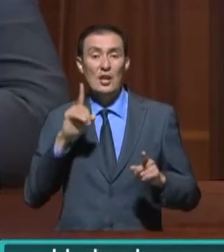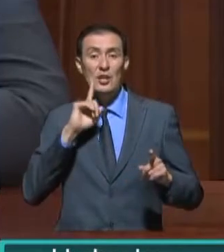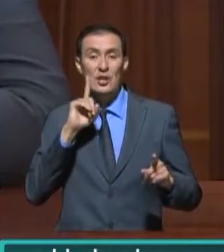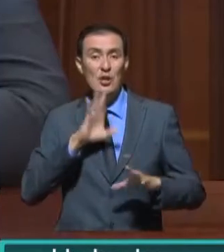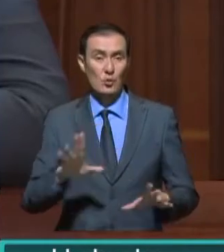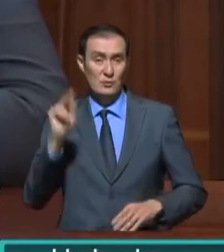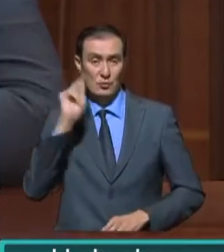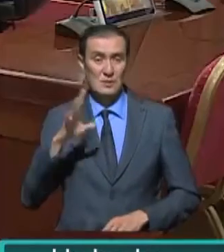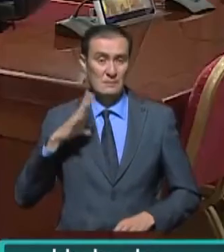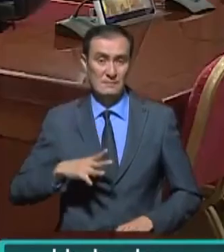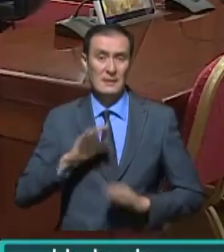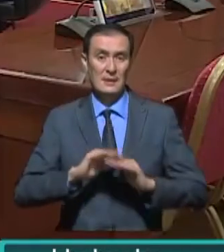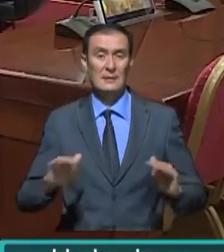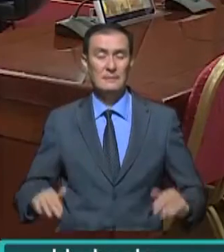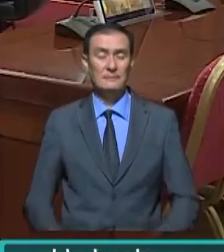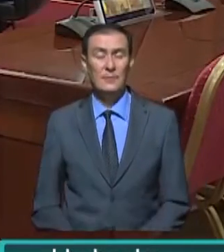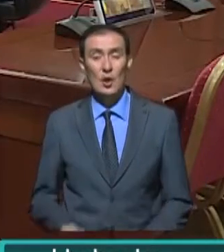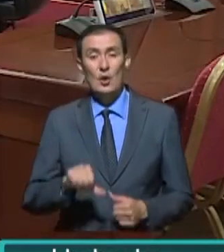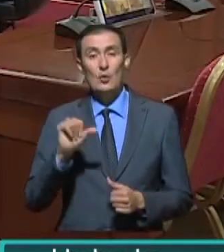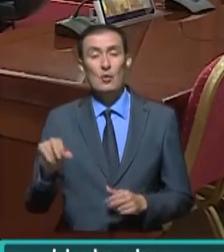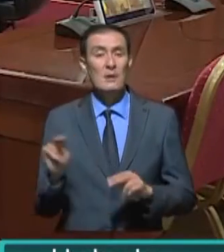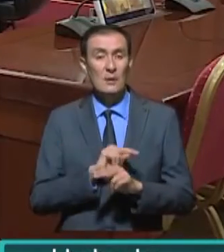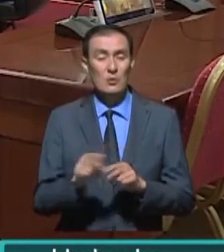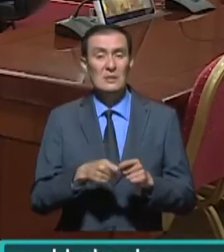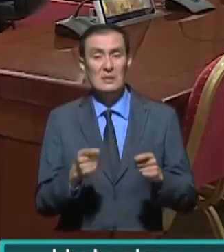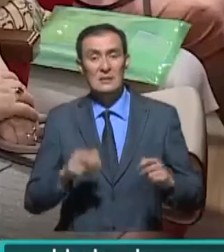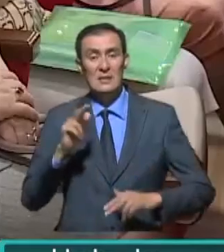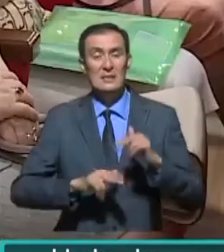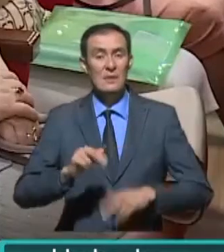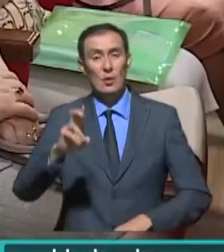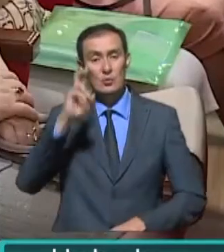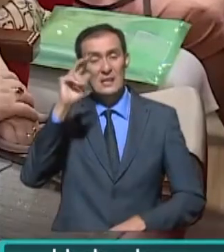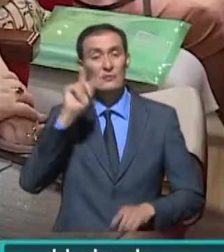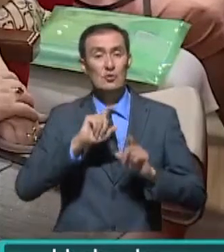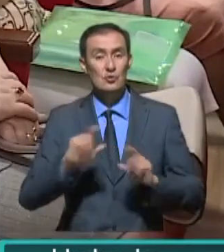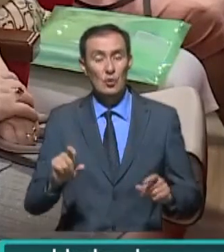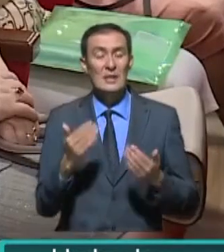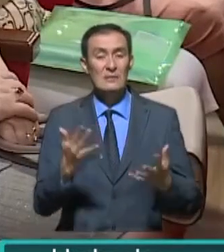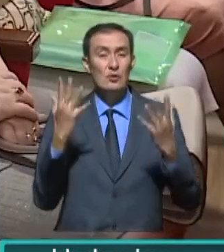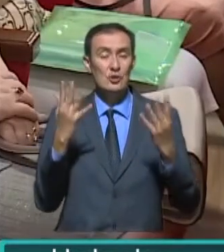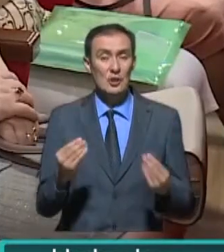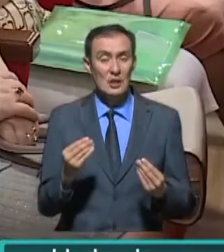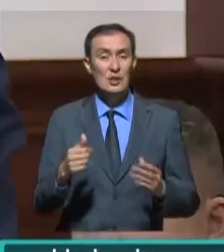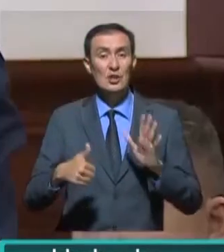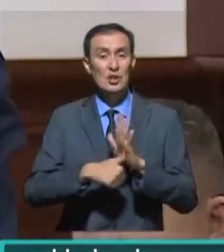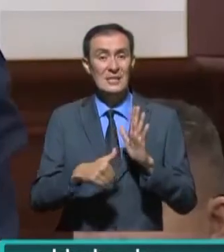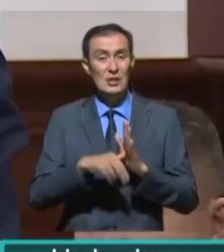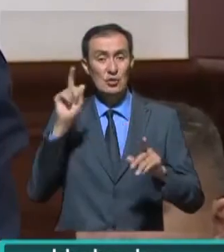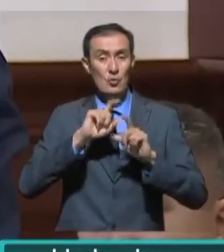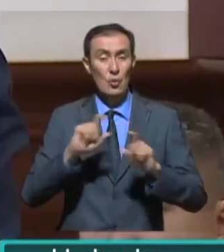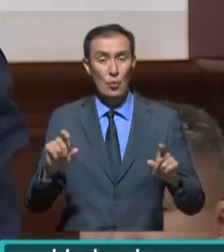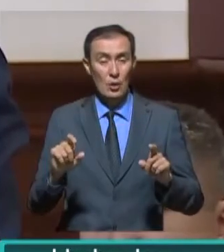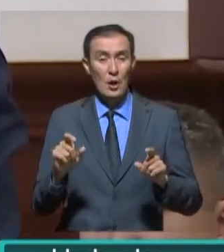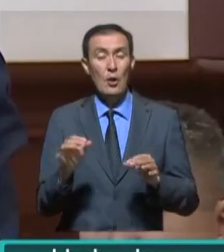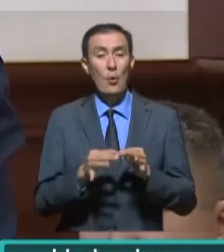будут испытывать дети. Помимо ремонта задерживается и строительство государственных школ. На сегодняшний день из 6 образовательных